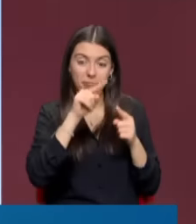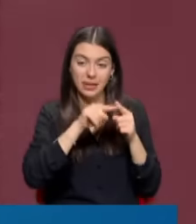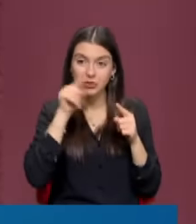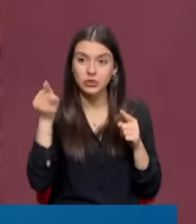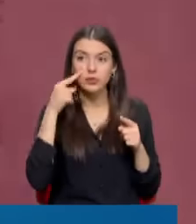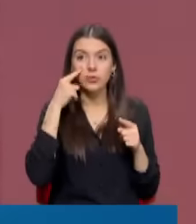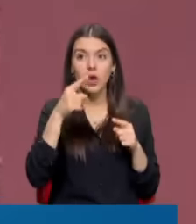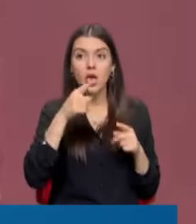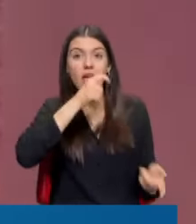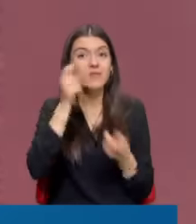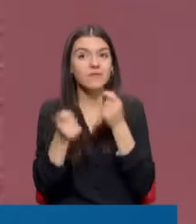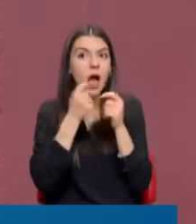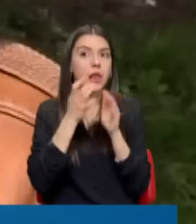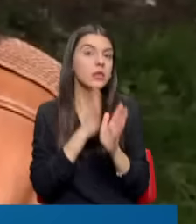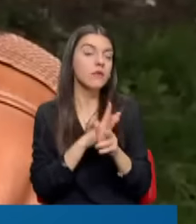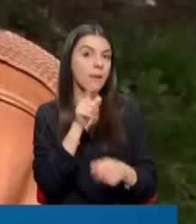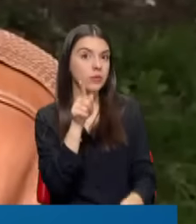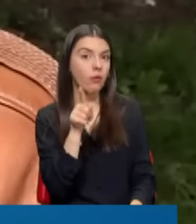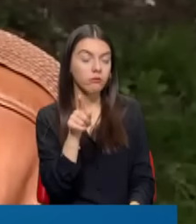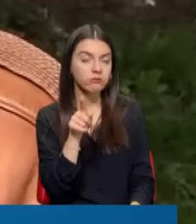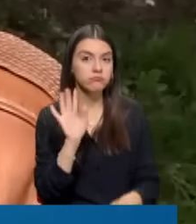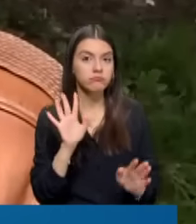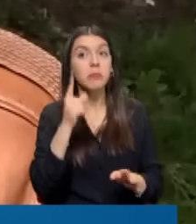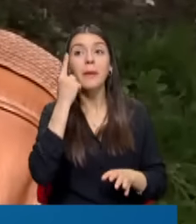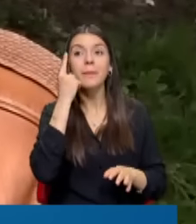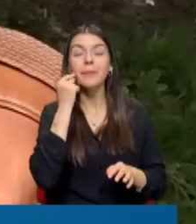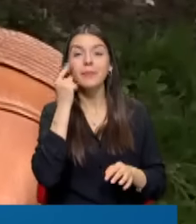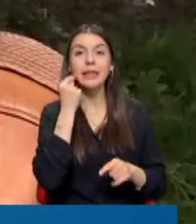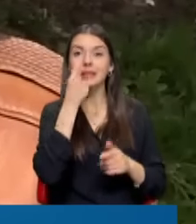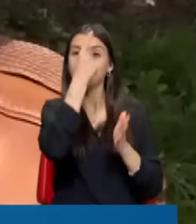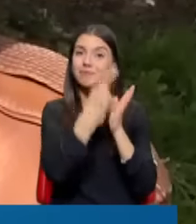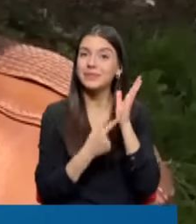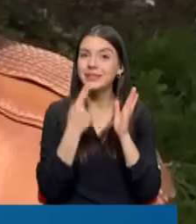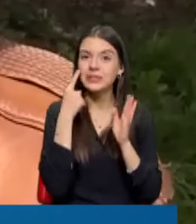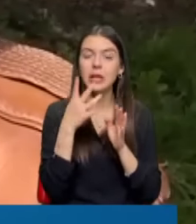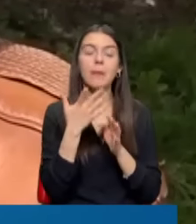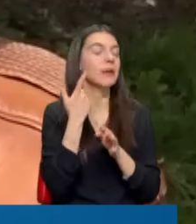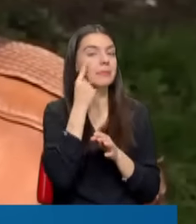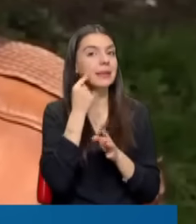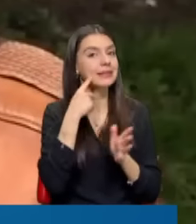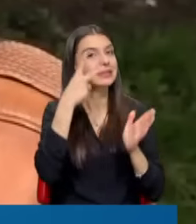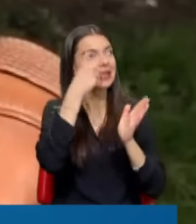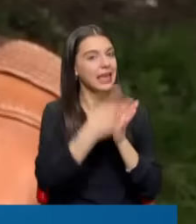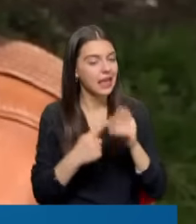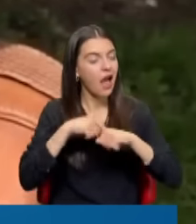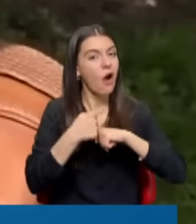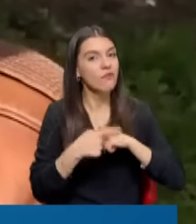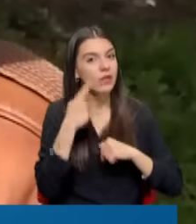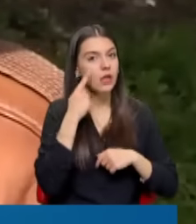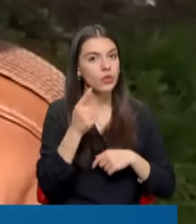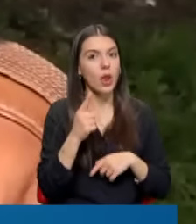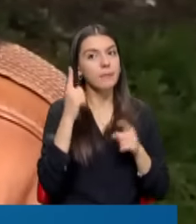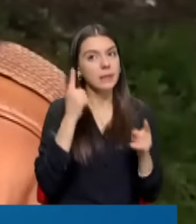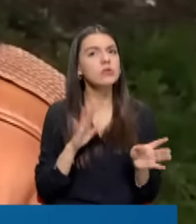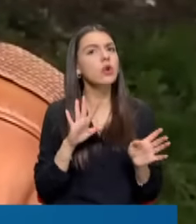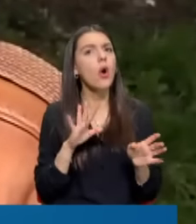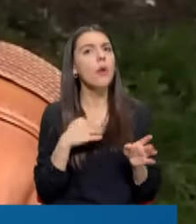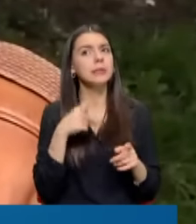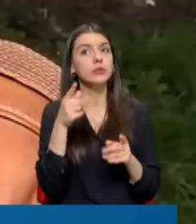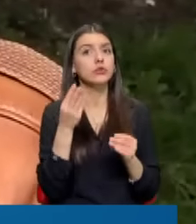itibaren faaliyete geçti. Normalde Mayıs'ın birinci haftası ya da ikinci haftası faaliyete geçerdi. O da bizi çok